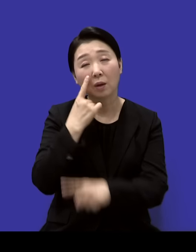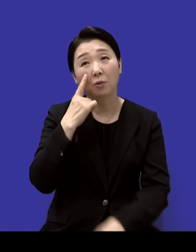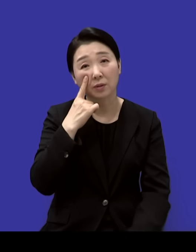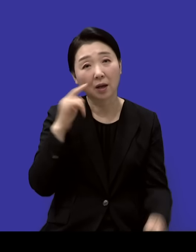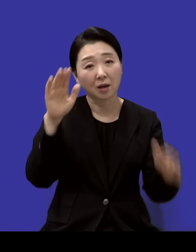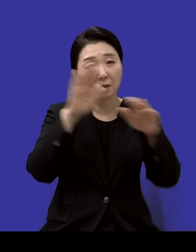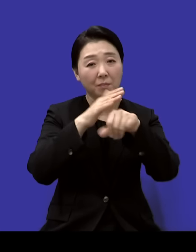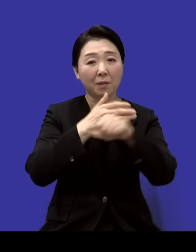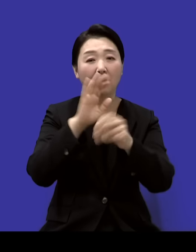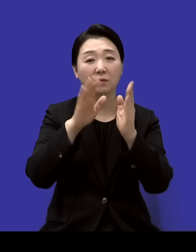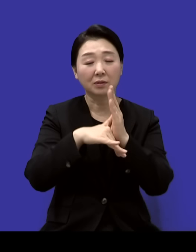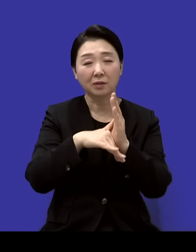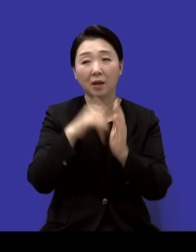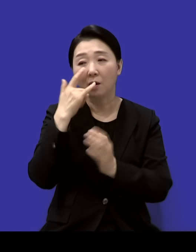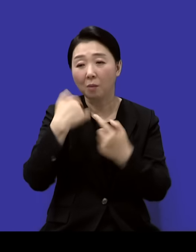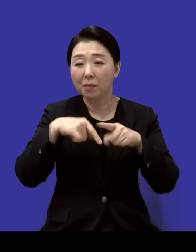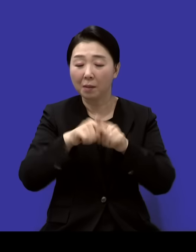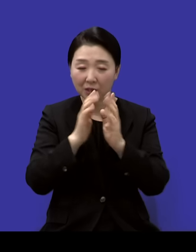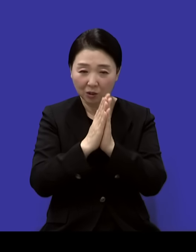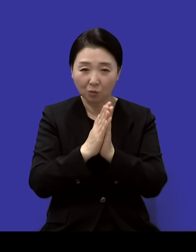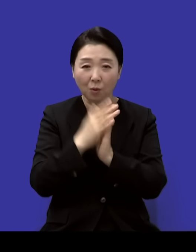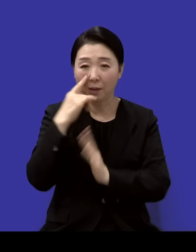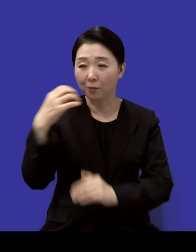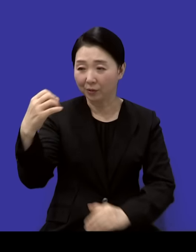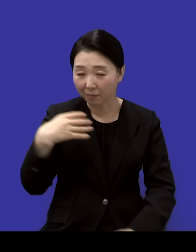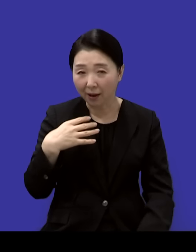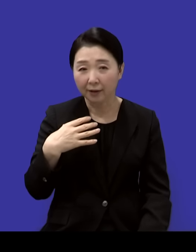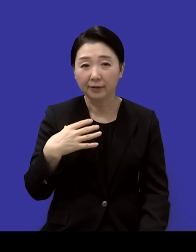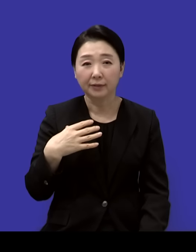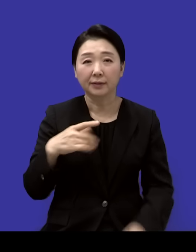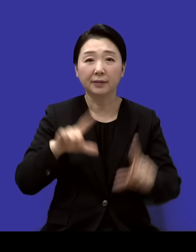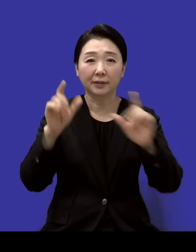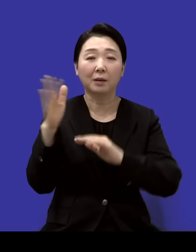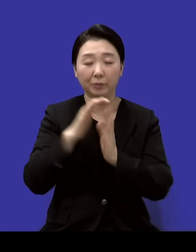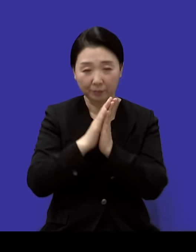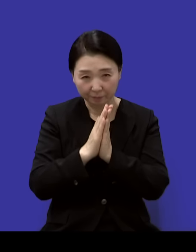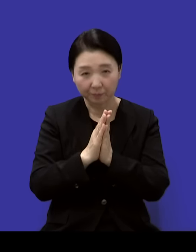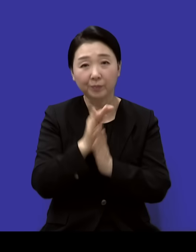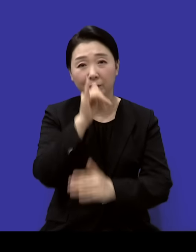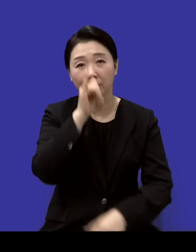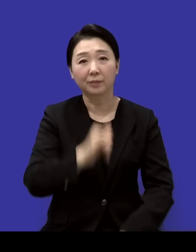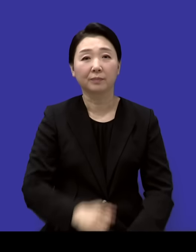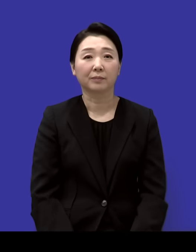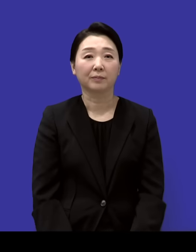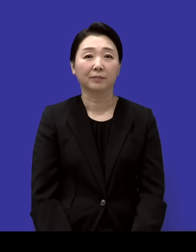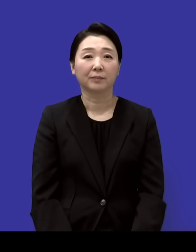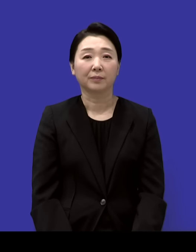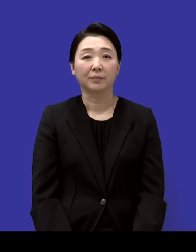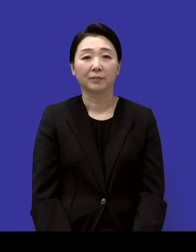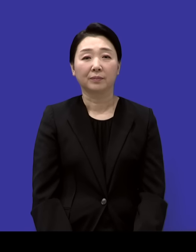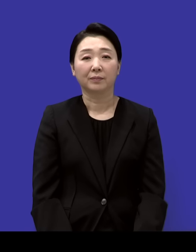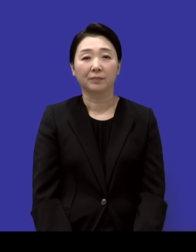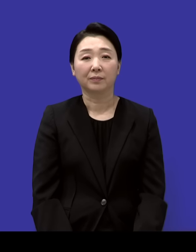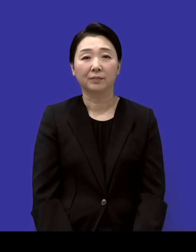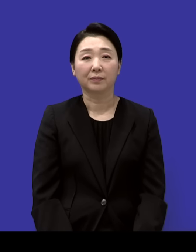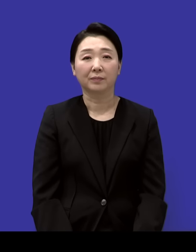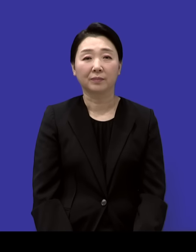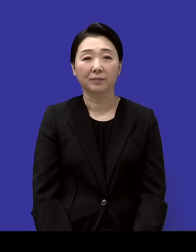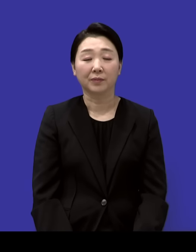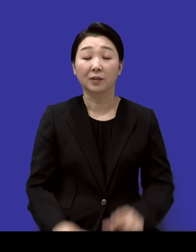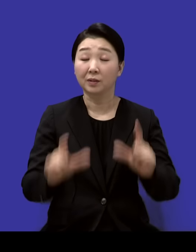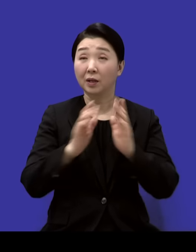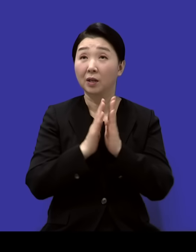엄마랑 같이 기도를 하자. 네. 이제 이렇게 말씀을 하셔서 그날부터 기도를 하게 됐는데 참 이상하게도 그날